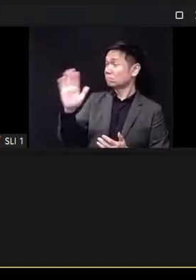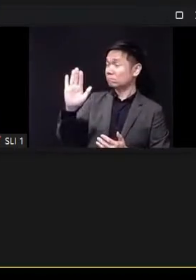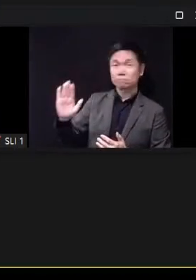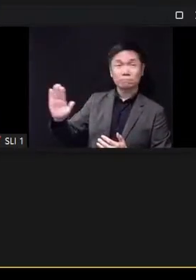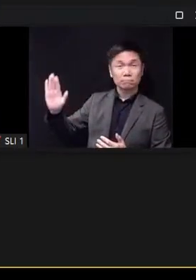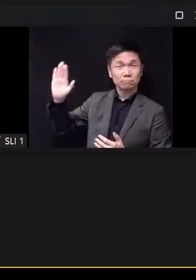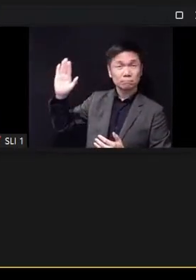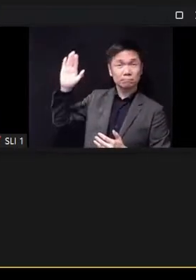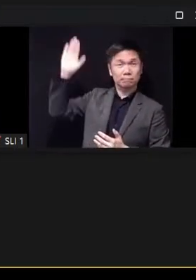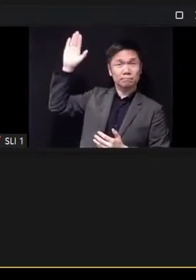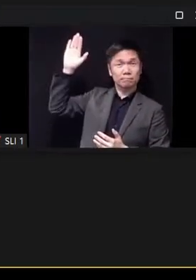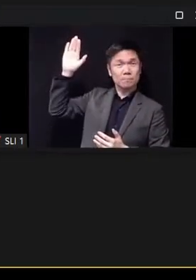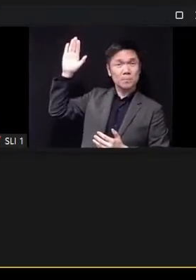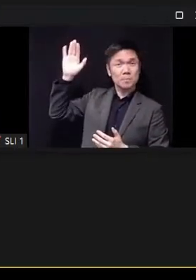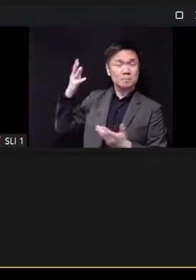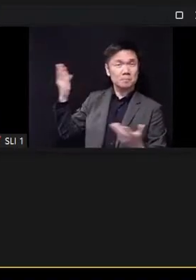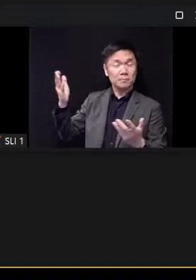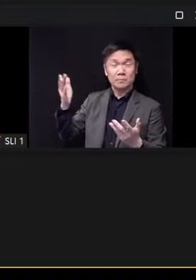абсолютно однозначно